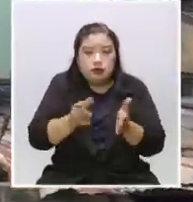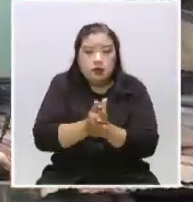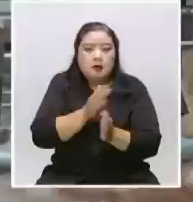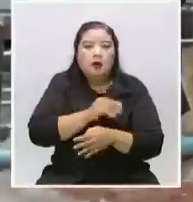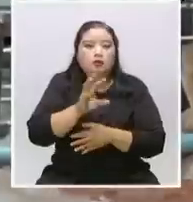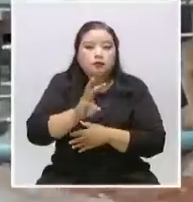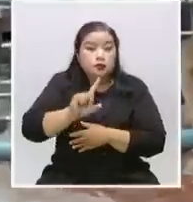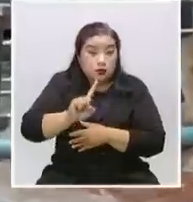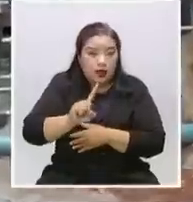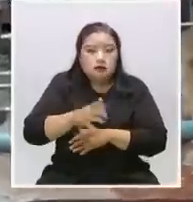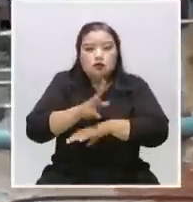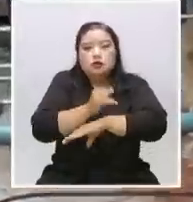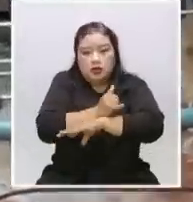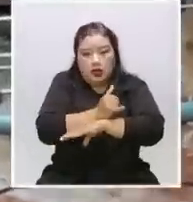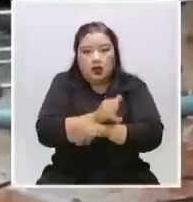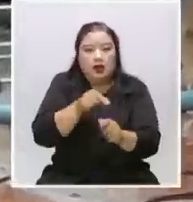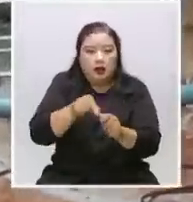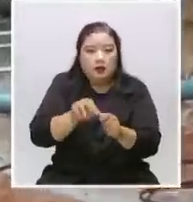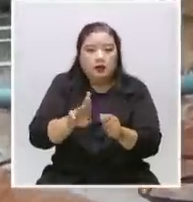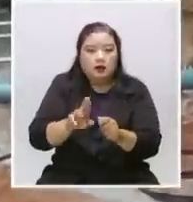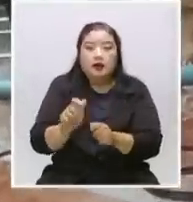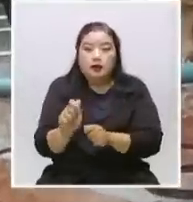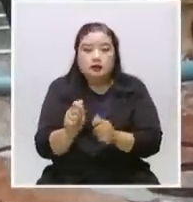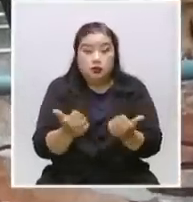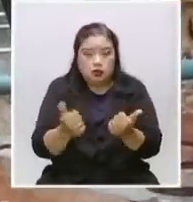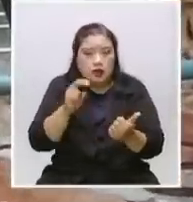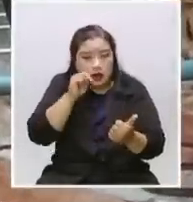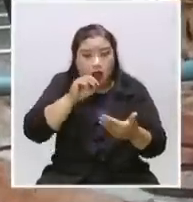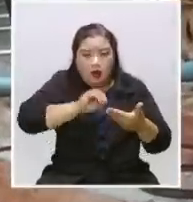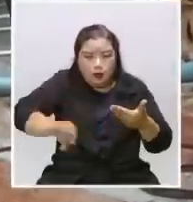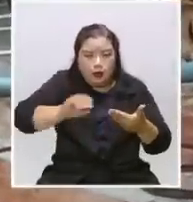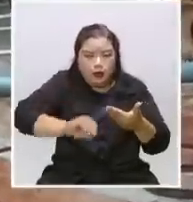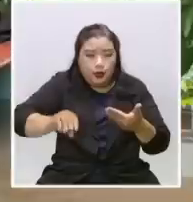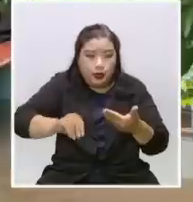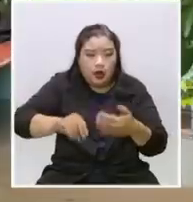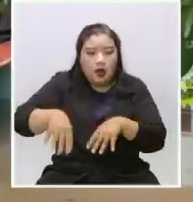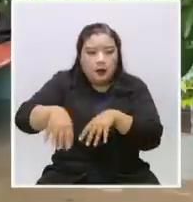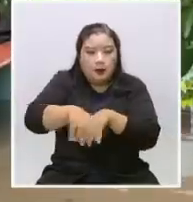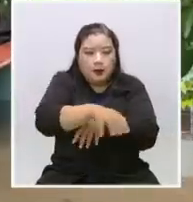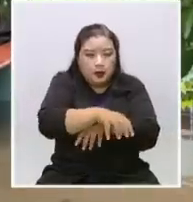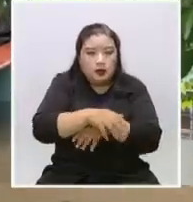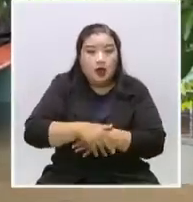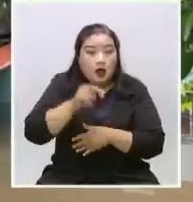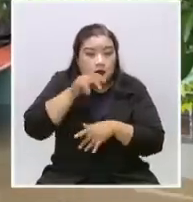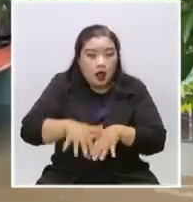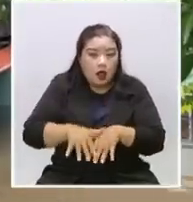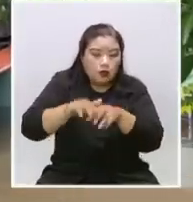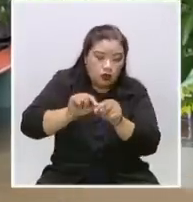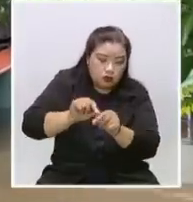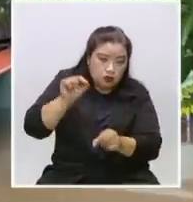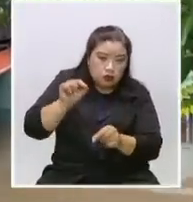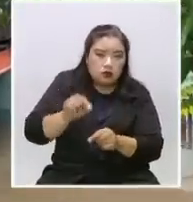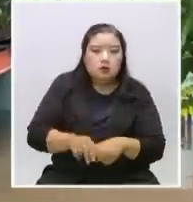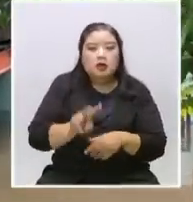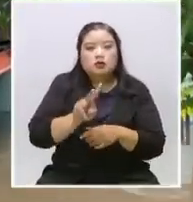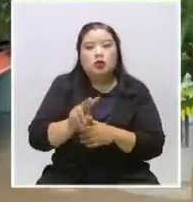ภอท่าเรือยังน่าเป็นห่วงค่ะแม่น้ำป่าสักล้นท่วมมาอย่างต่อเนื่องแล้วบางจุดนะคะระดับน้ำท่วมสูง